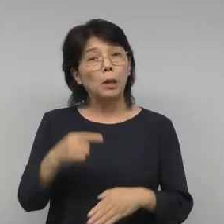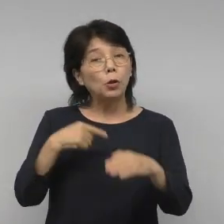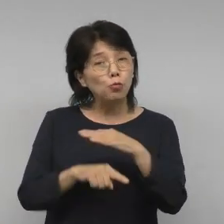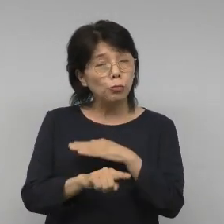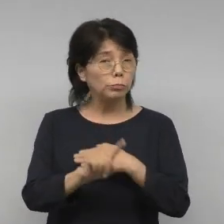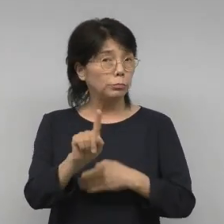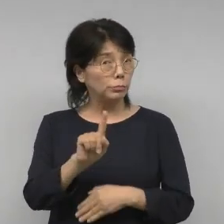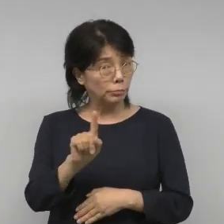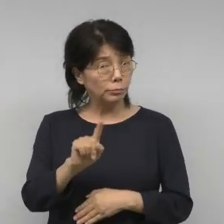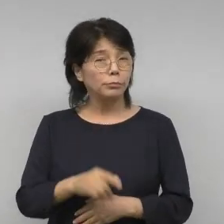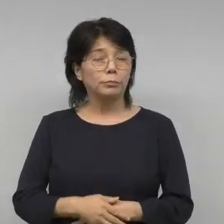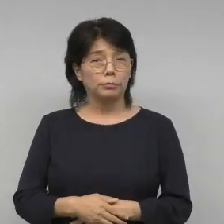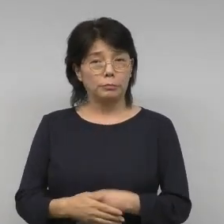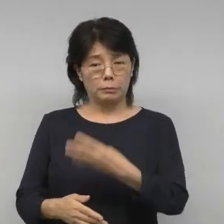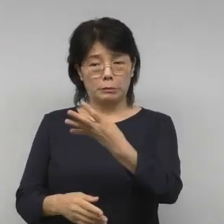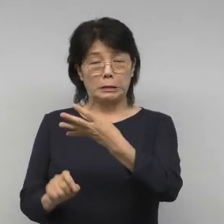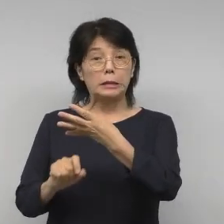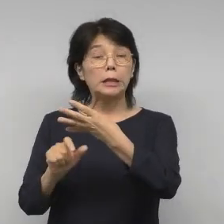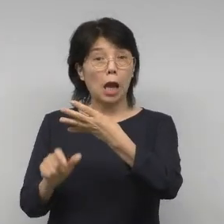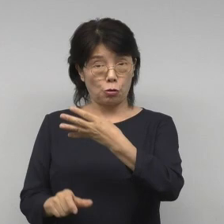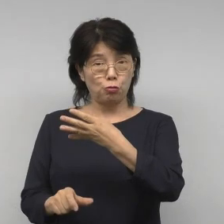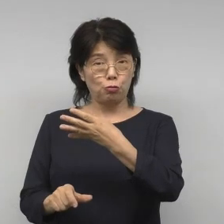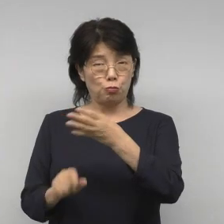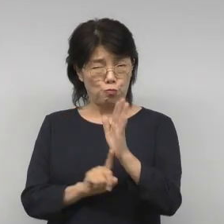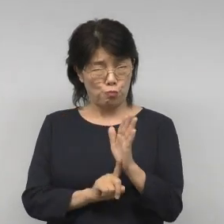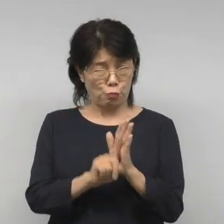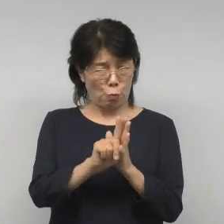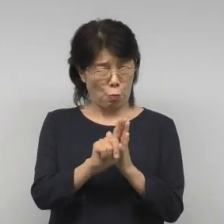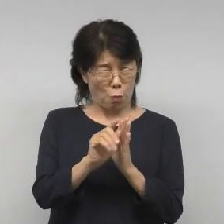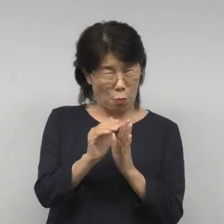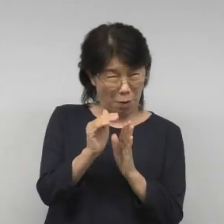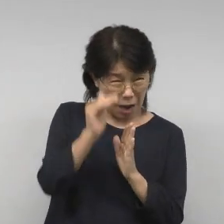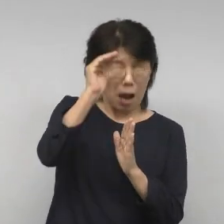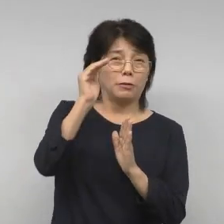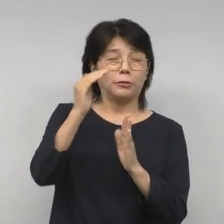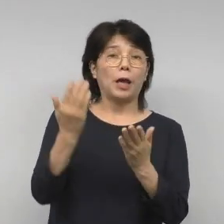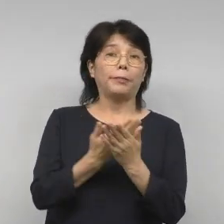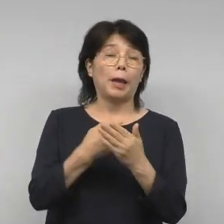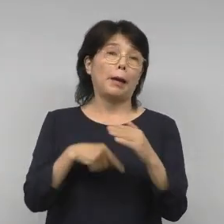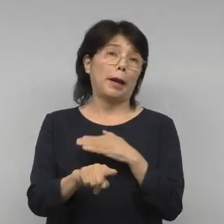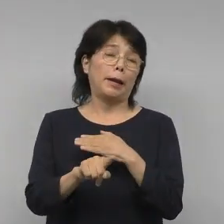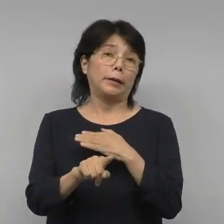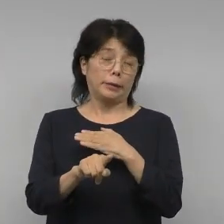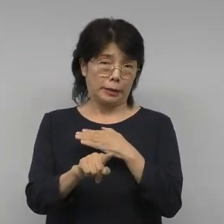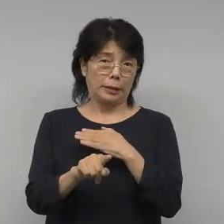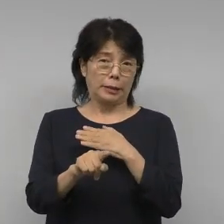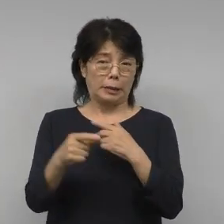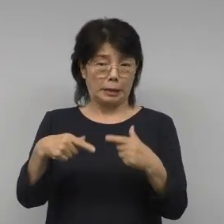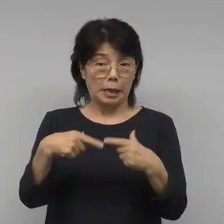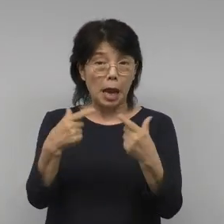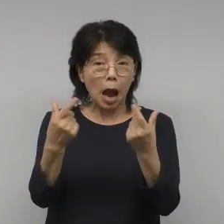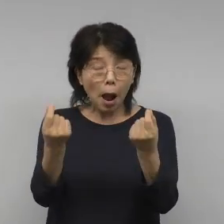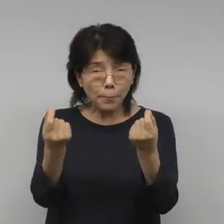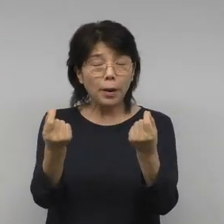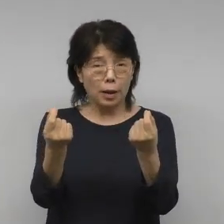ましては、4月の高温気温が高くなったことによりまして、